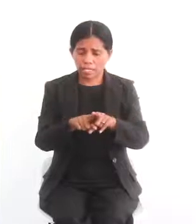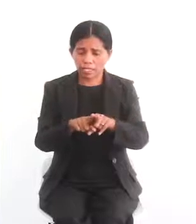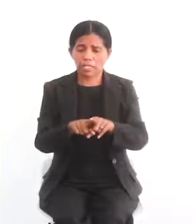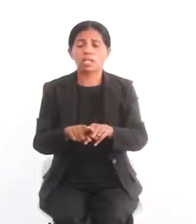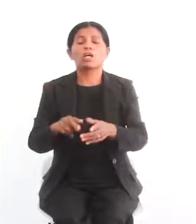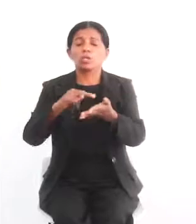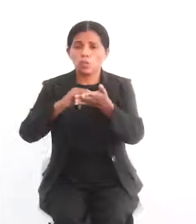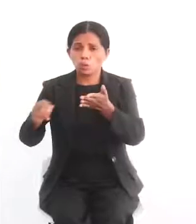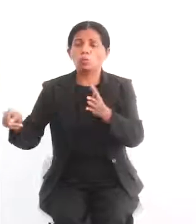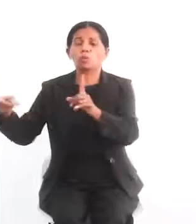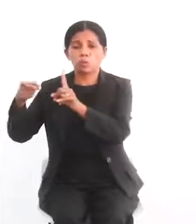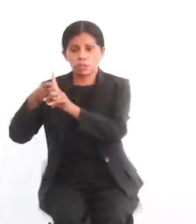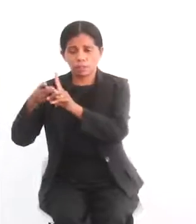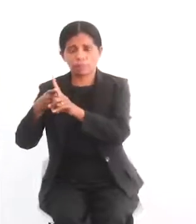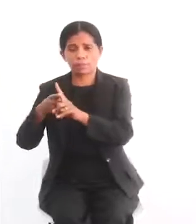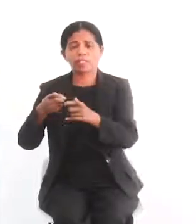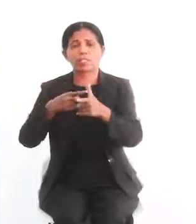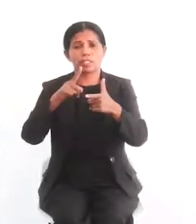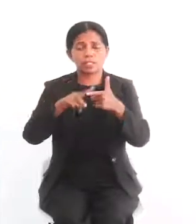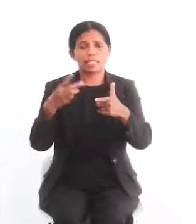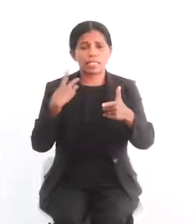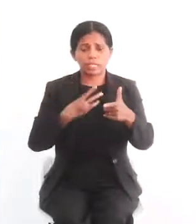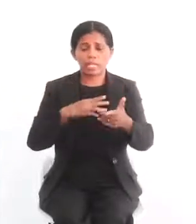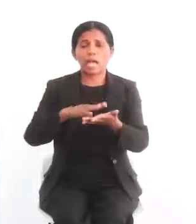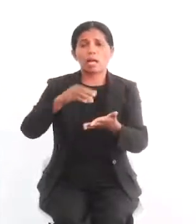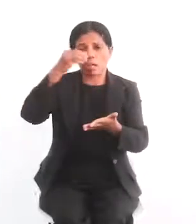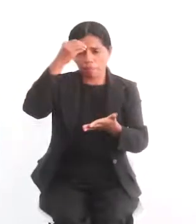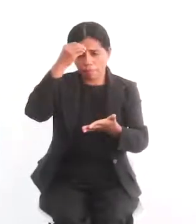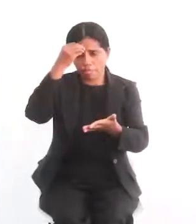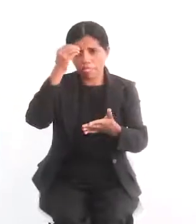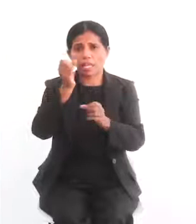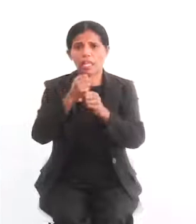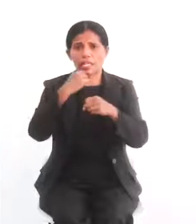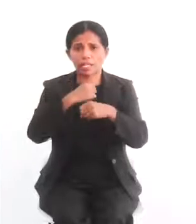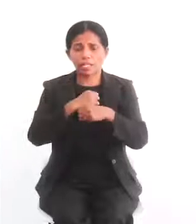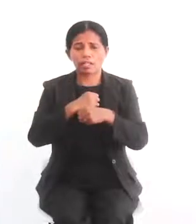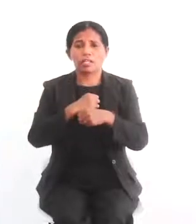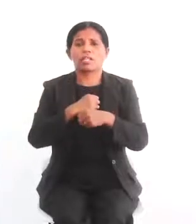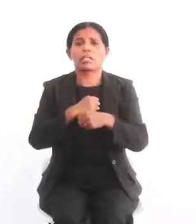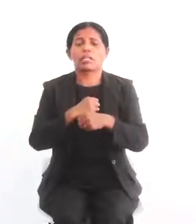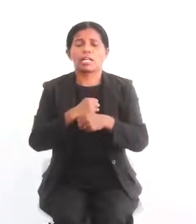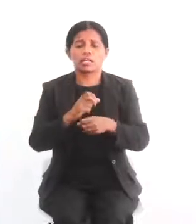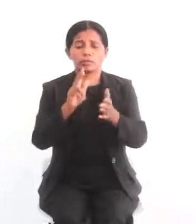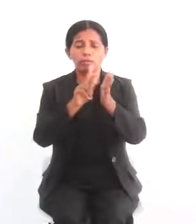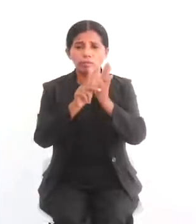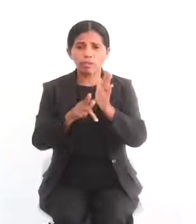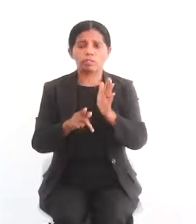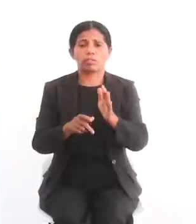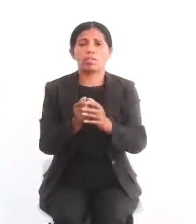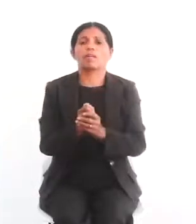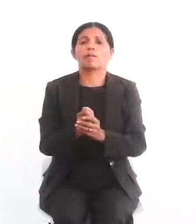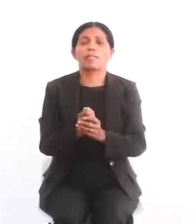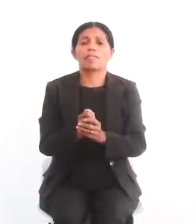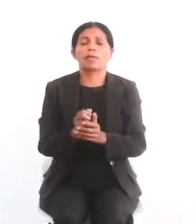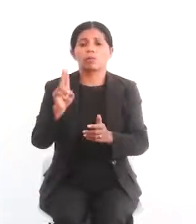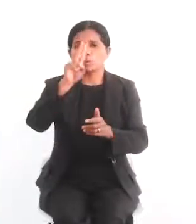sira. I episode tuir mai, ita se aprende onsa ato halo adisaun, substrasaun, multiplikasaun, no divisaun, ho